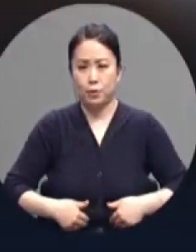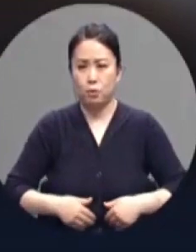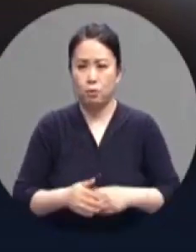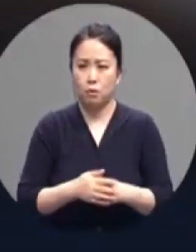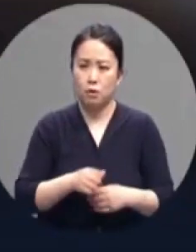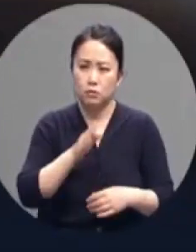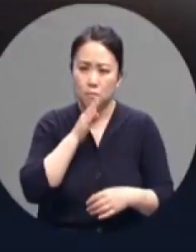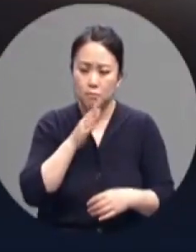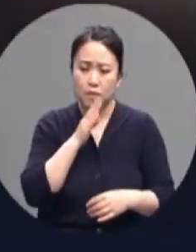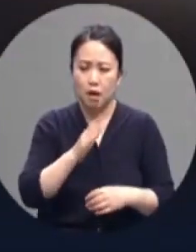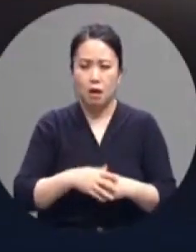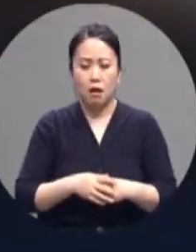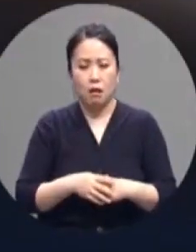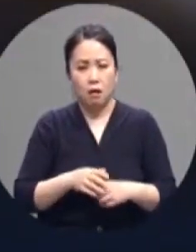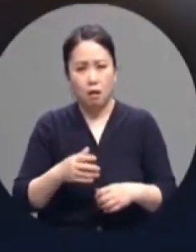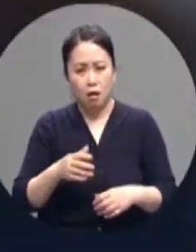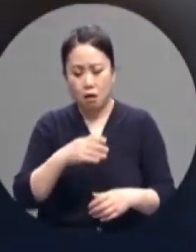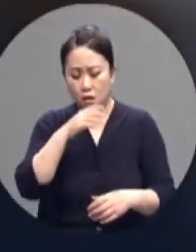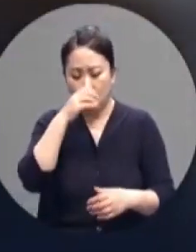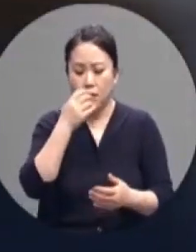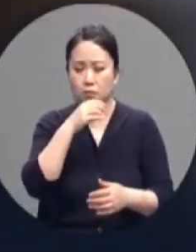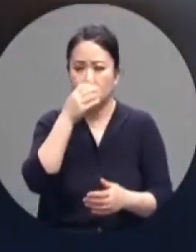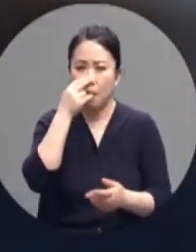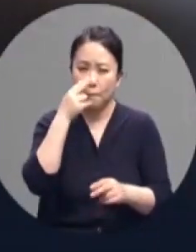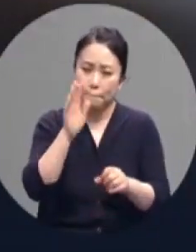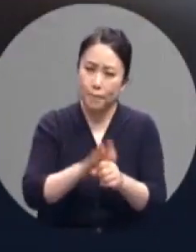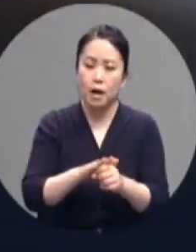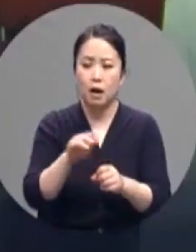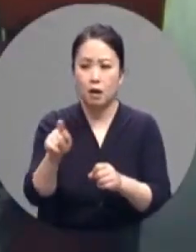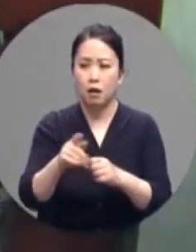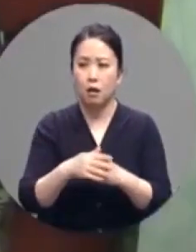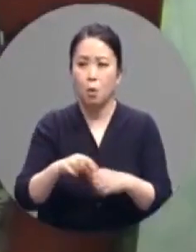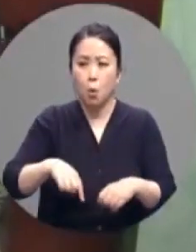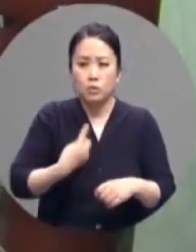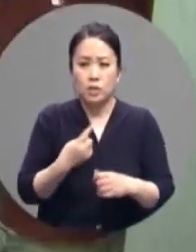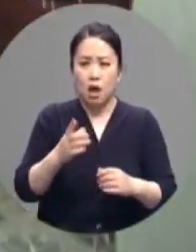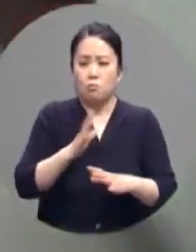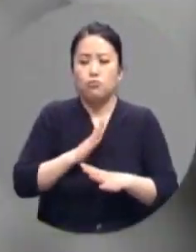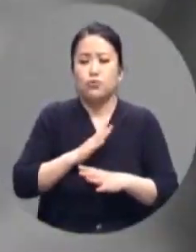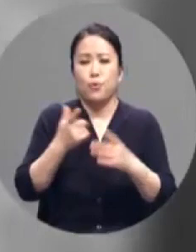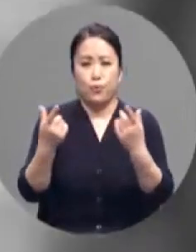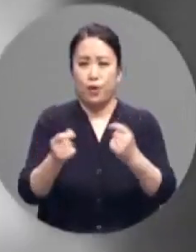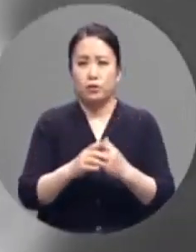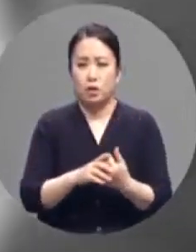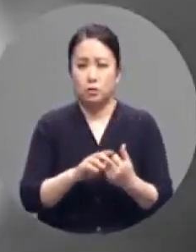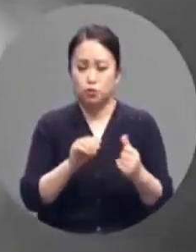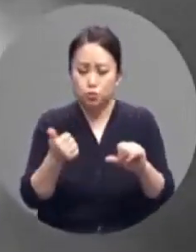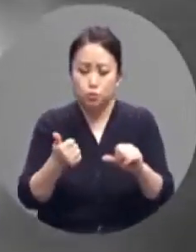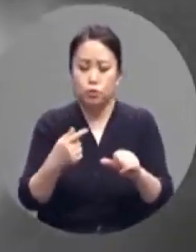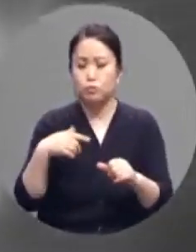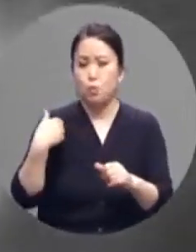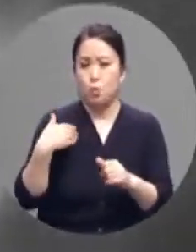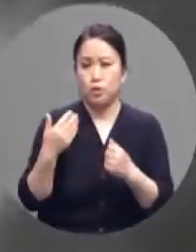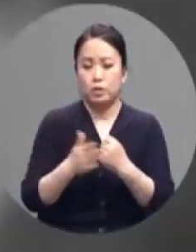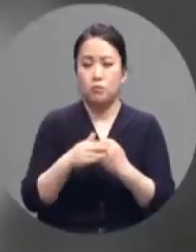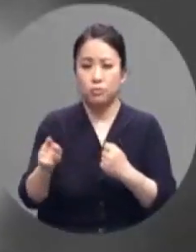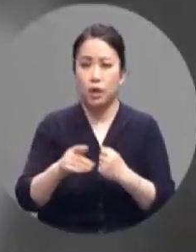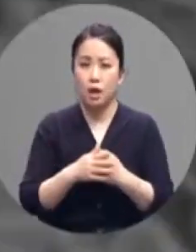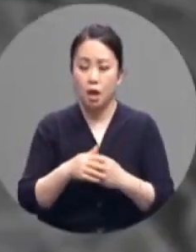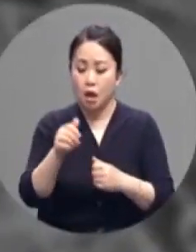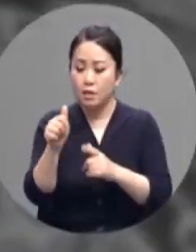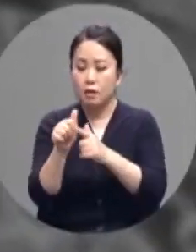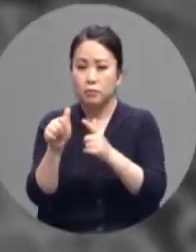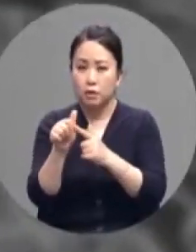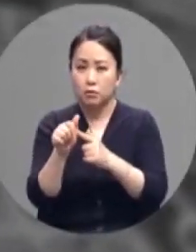얼마나 무섭겠어요, 솔직히 좀. 죽을지도 모른다는 생각도 가지고 있으니까. 경찰에 잡힌 50대 남성은 범행 동기에 대해 입을